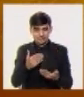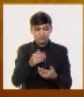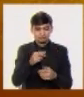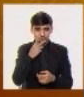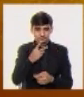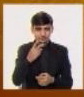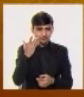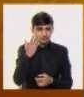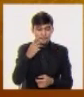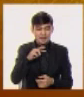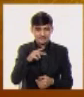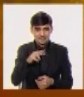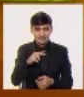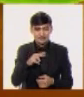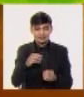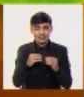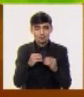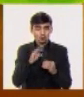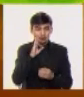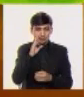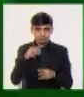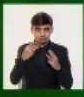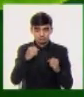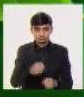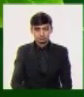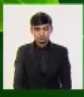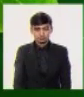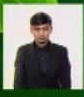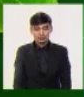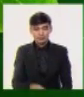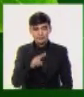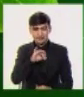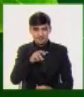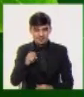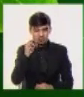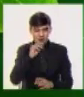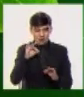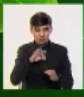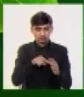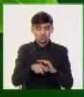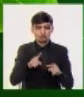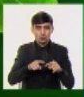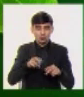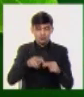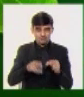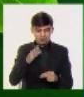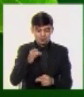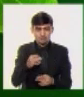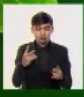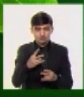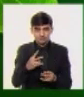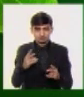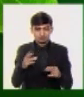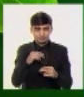эфиров, которые проходят каждую пятницу в 10 утра. Акция «Пиала. Национальная промо» подходит к завершению. Нужно